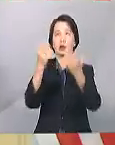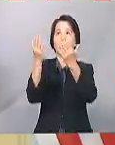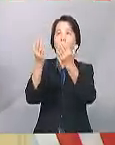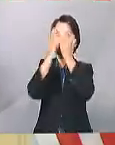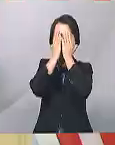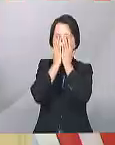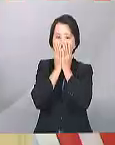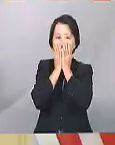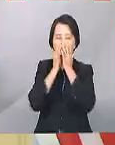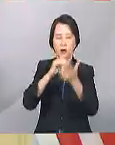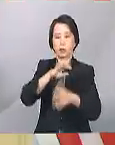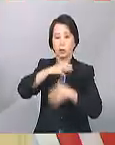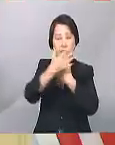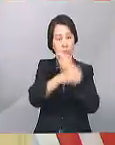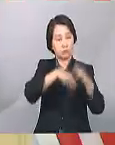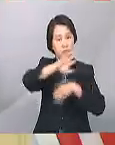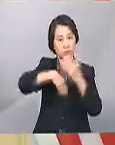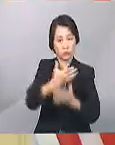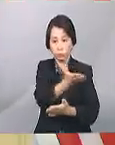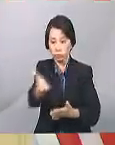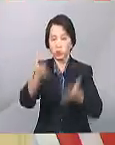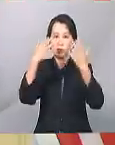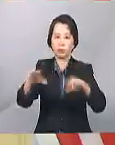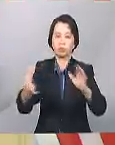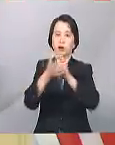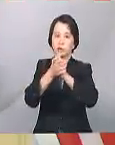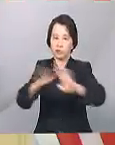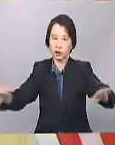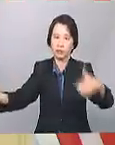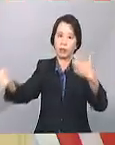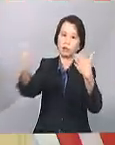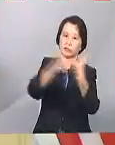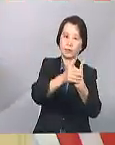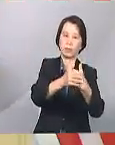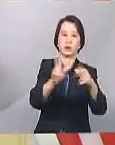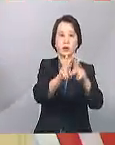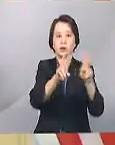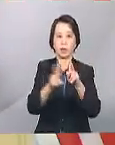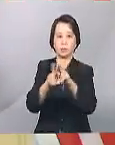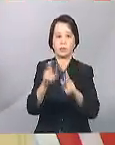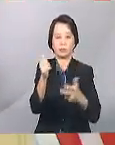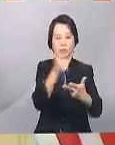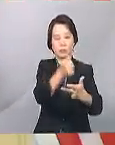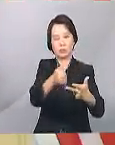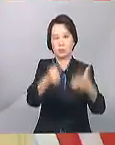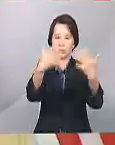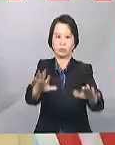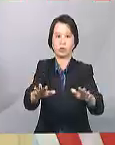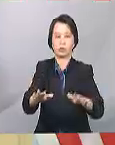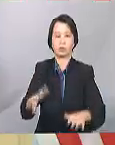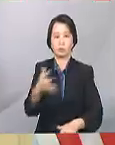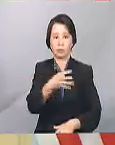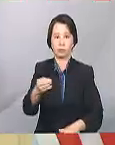Alhamdulillah, mereka semuanya telah selamat tiba di kampung halaman masing-masing.